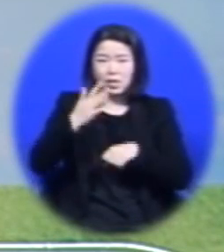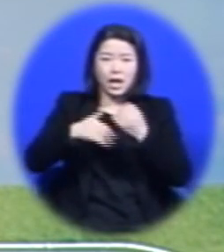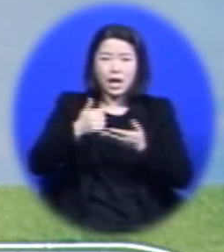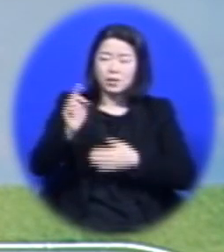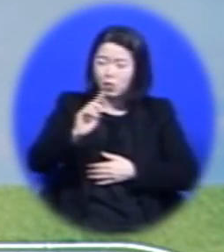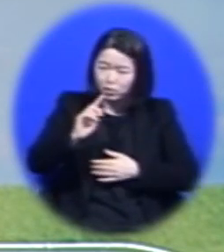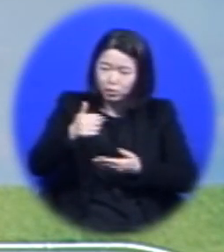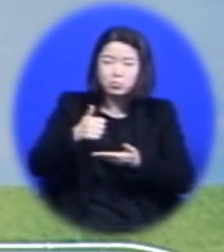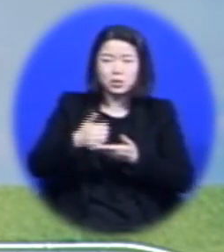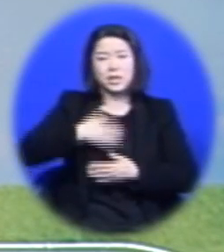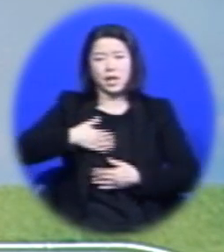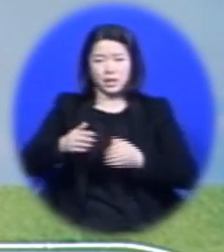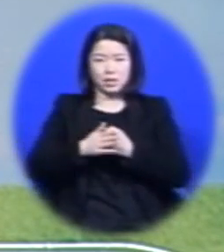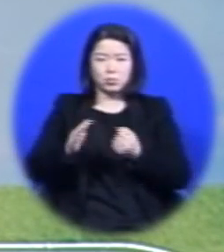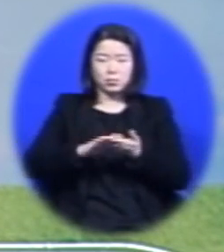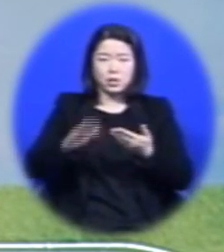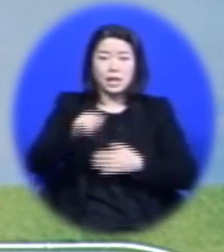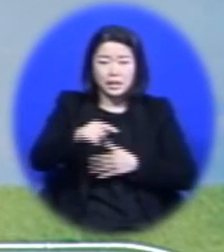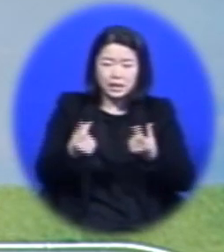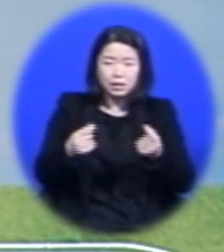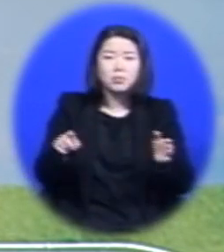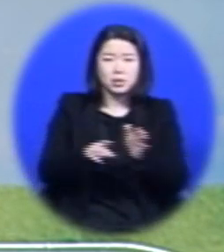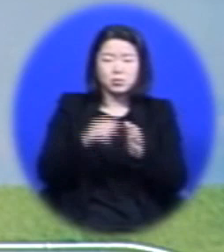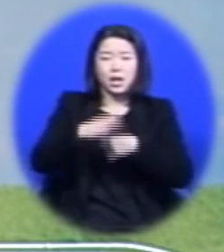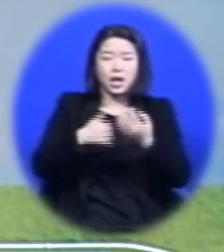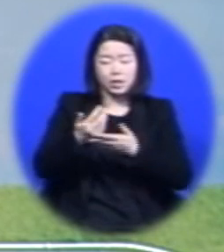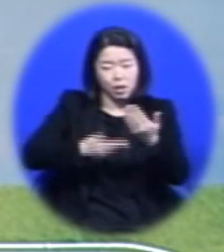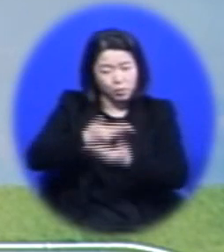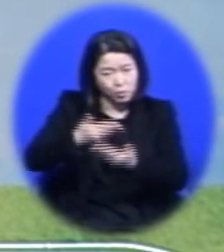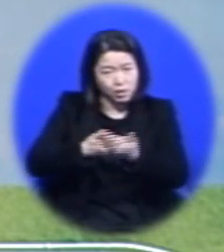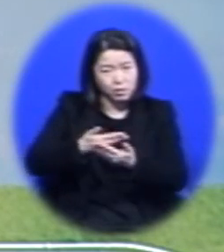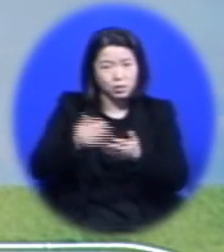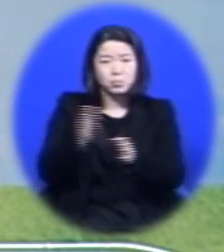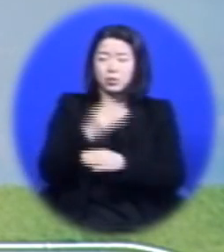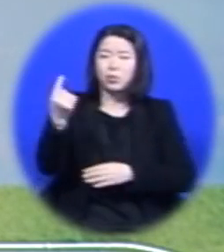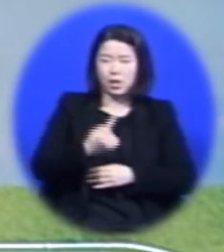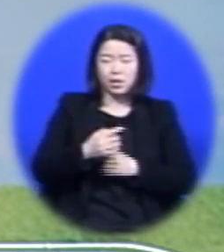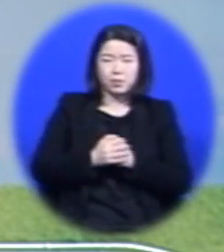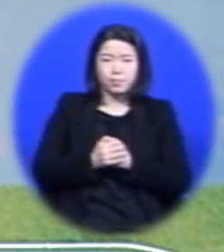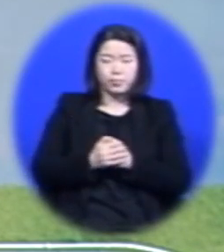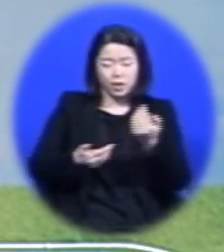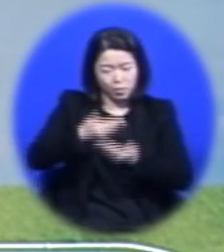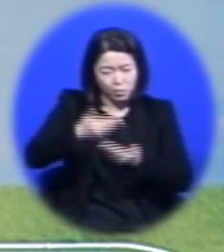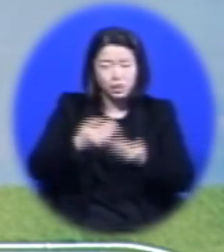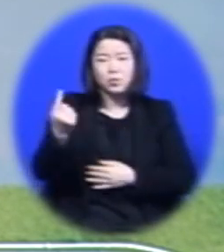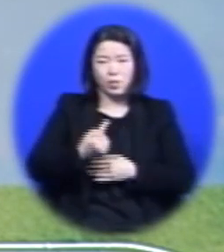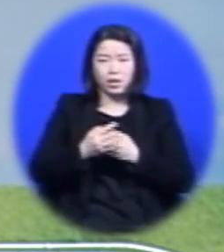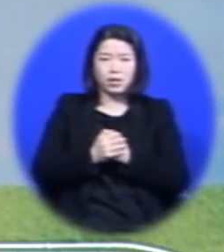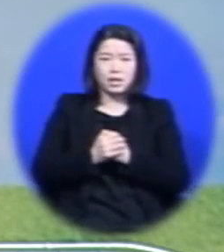어떤 분인지 를 아니까 이런 믿음은 하나님과의 교제에서 부터 만 옵니다 교재에서 부터